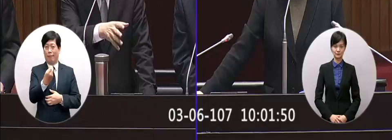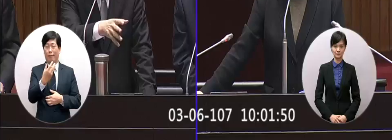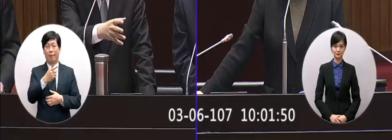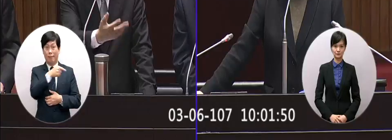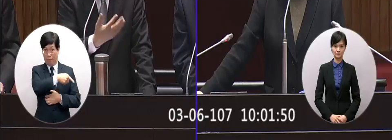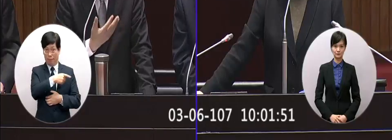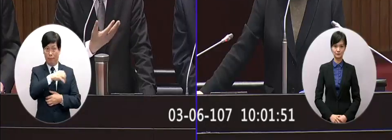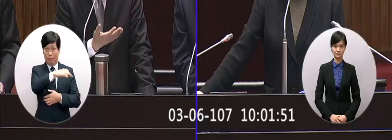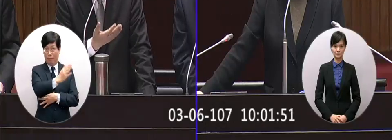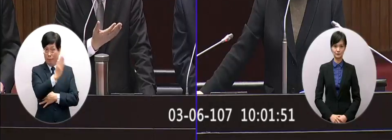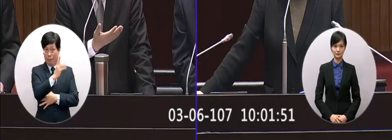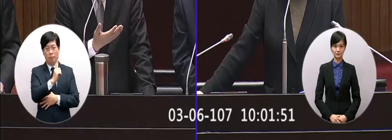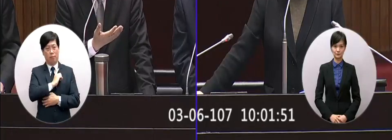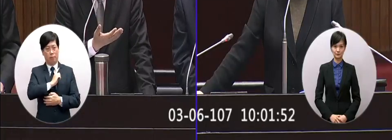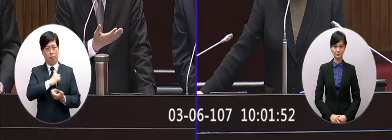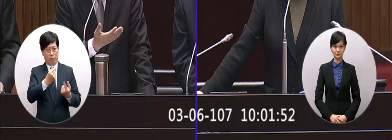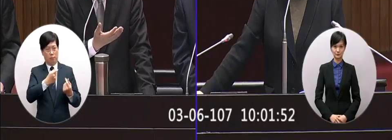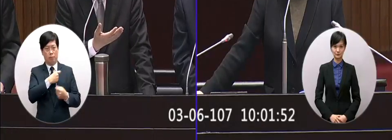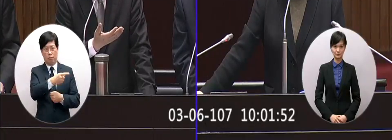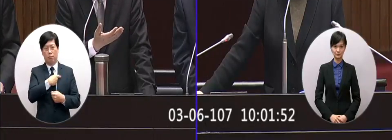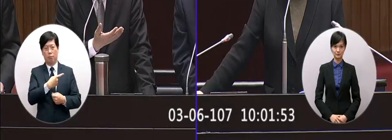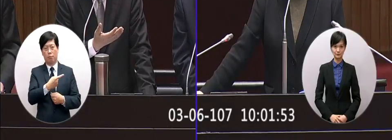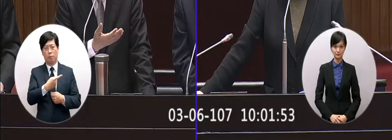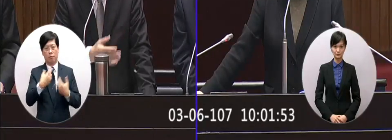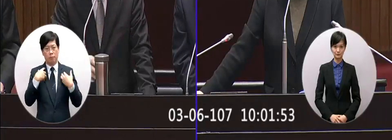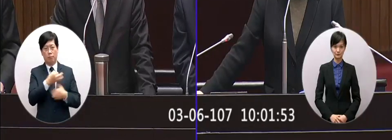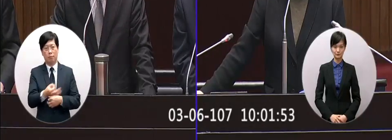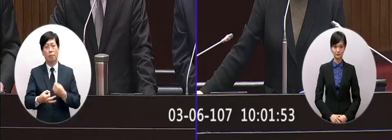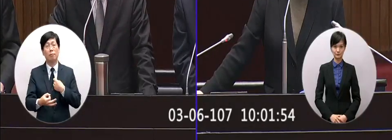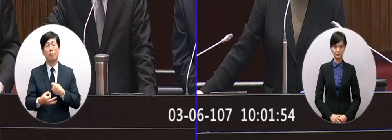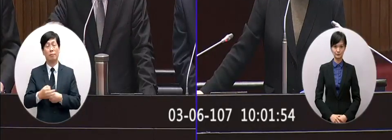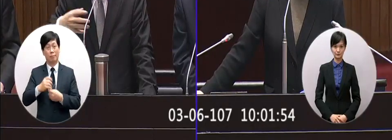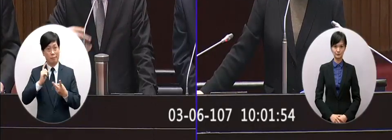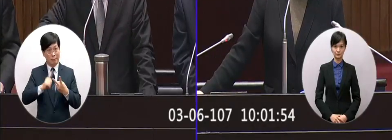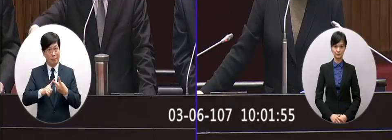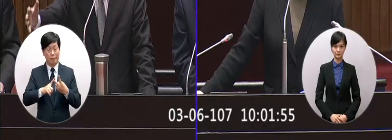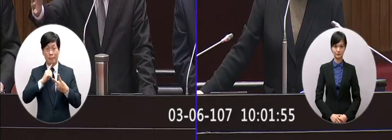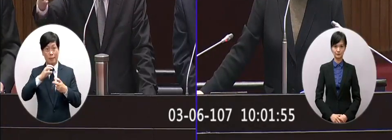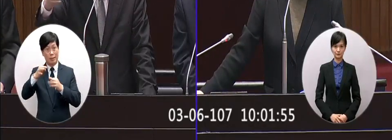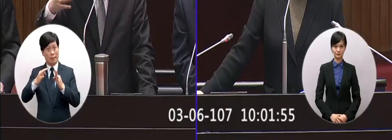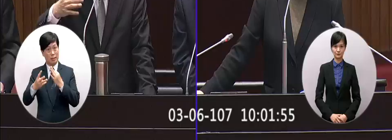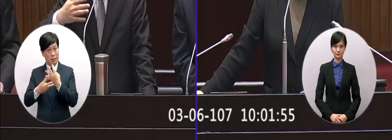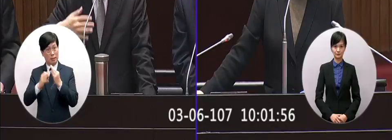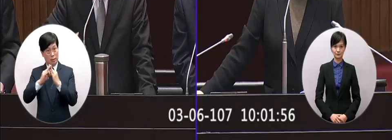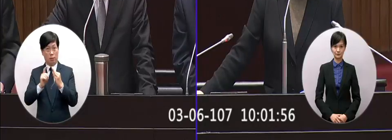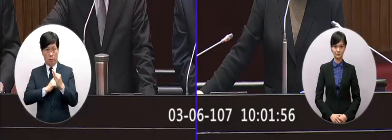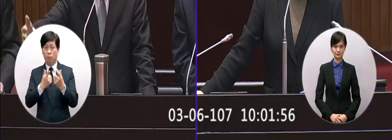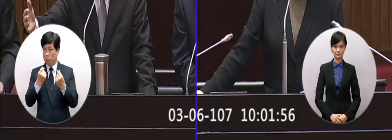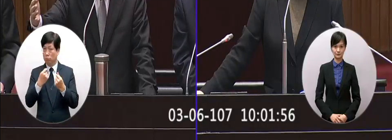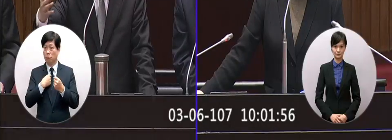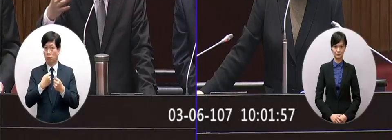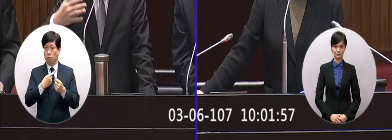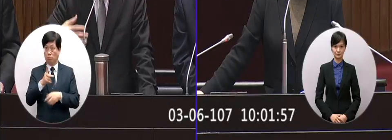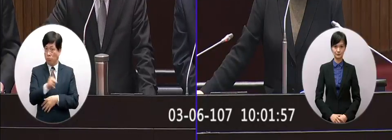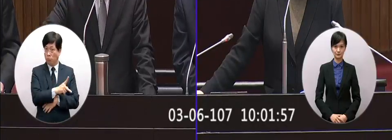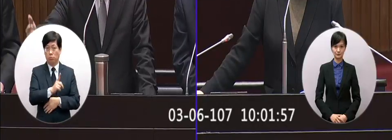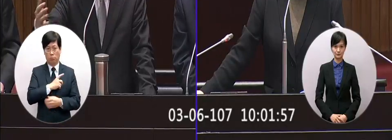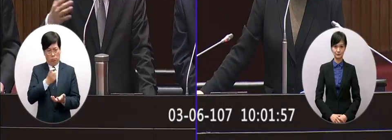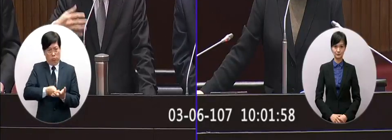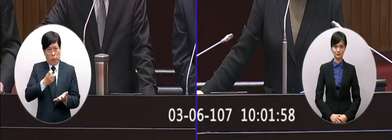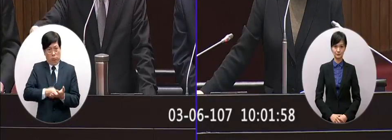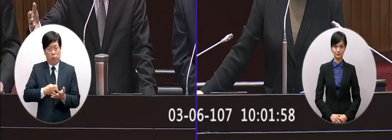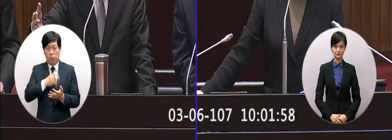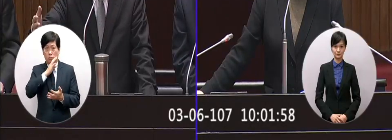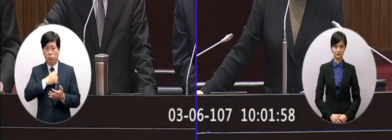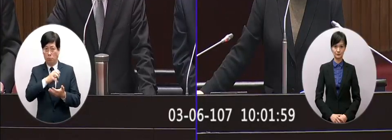的政府他必须要负这个承担的责任。但是另外呢，商业银行要放款的话，它本身就有一套非常严谨